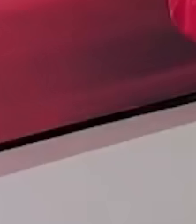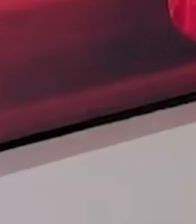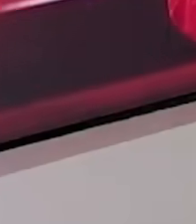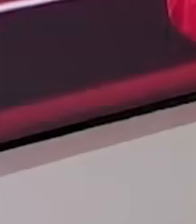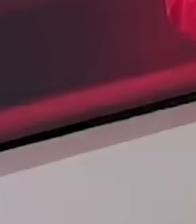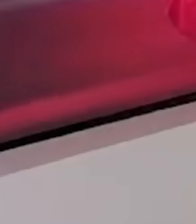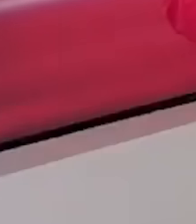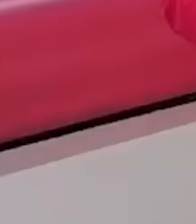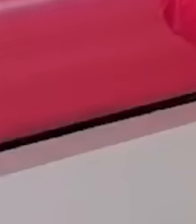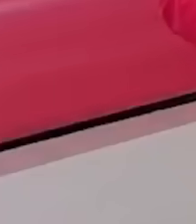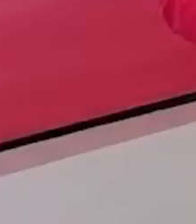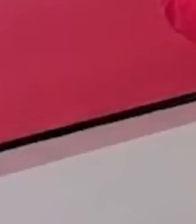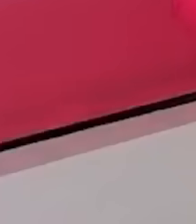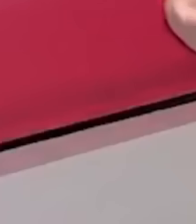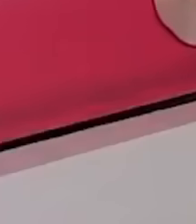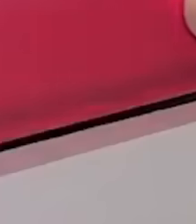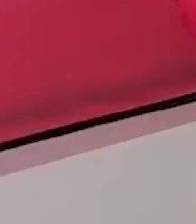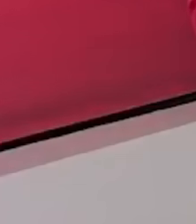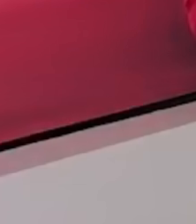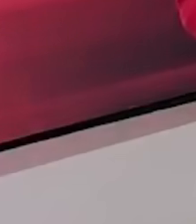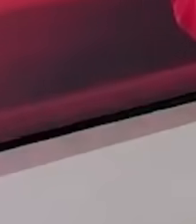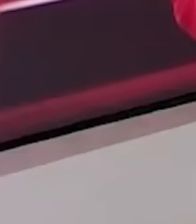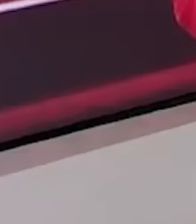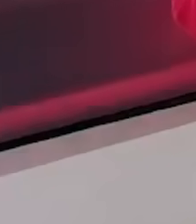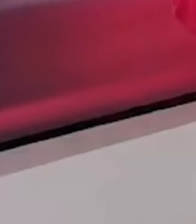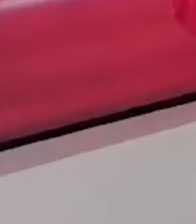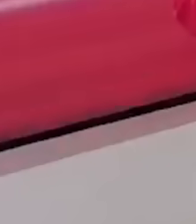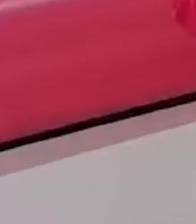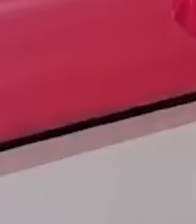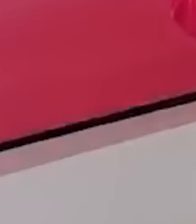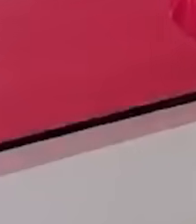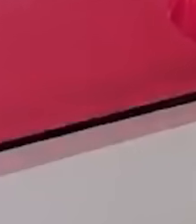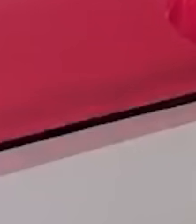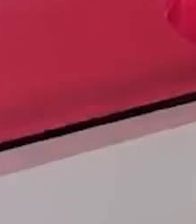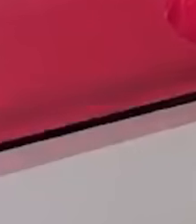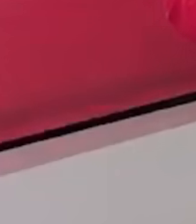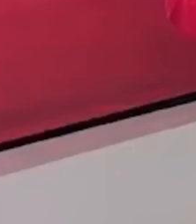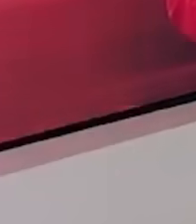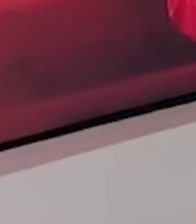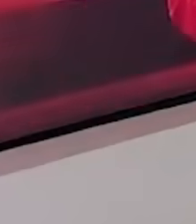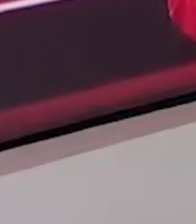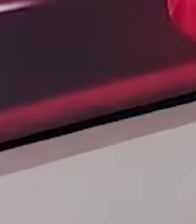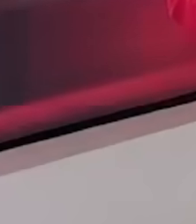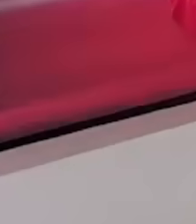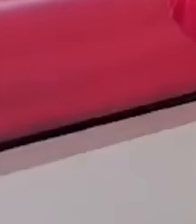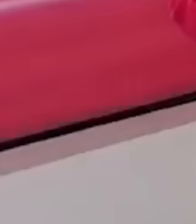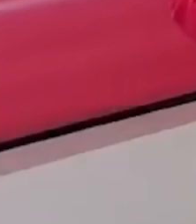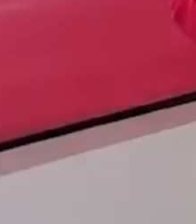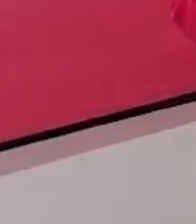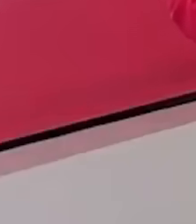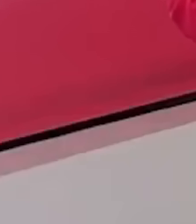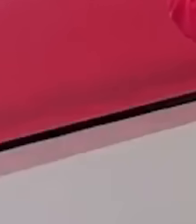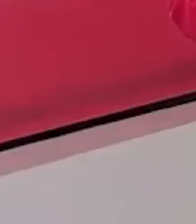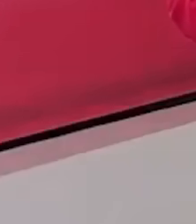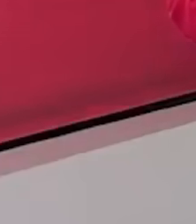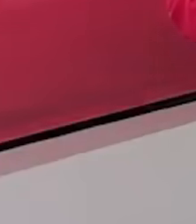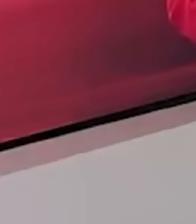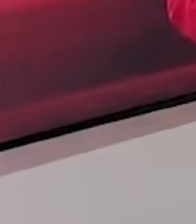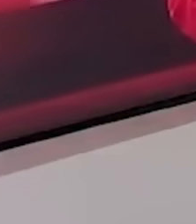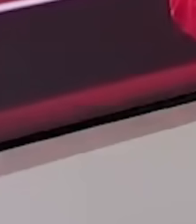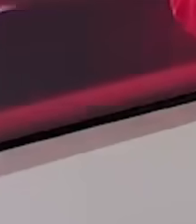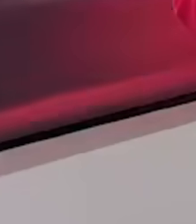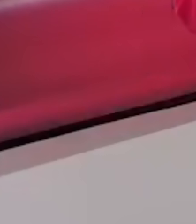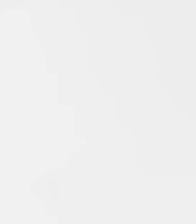GMA integrated news sa YouTube sa mga kapuso abroad subaybayan niyo po kami sa GMA Pinoy TV at www.gmanews.tv